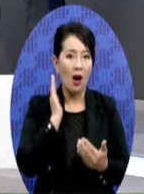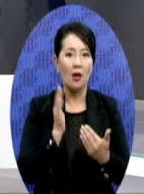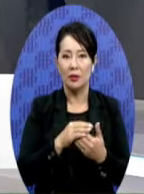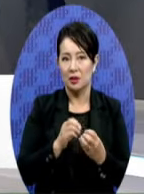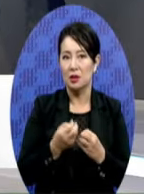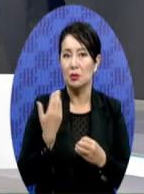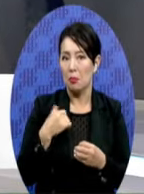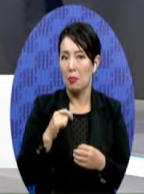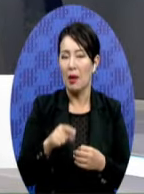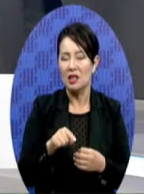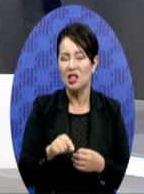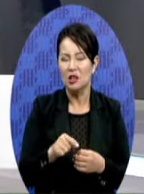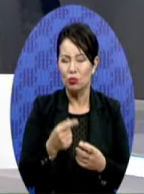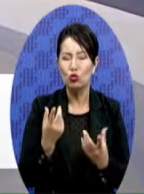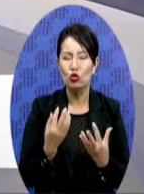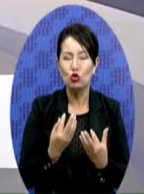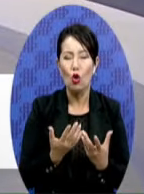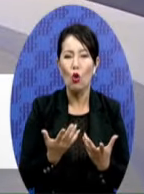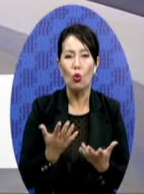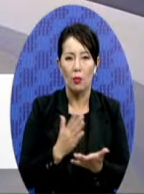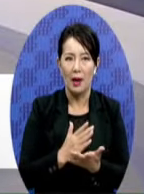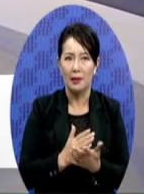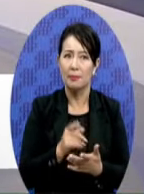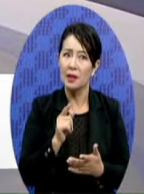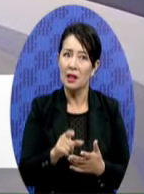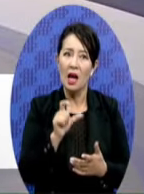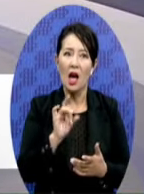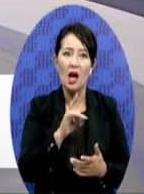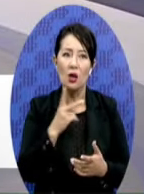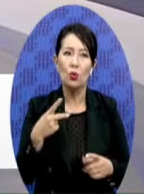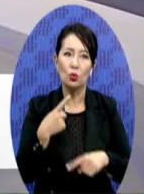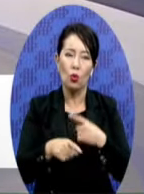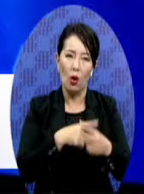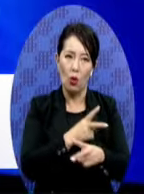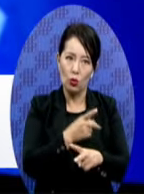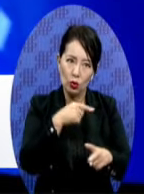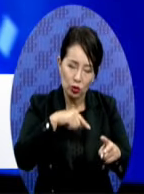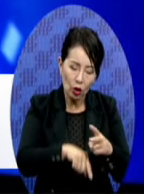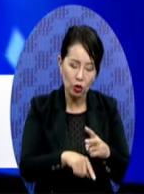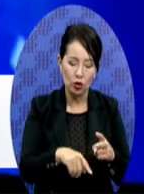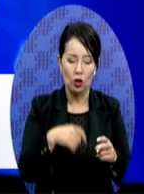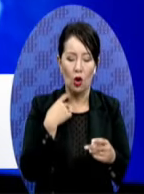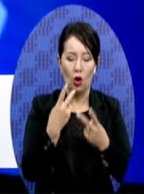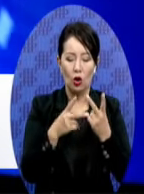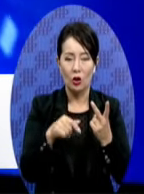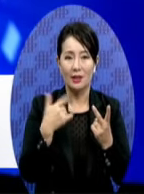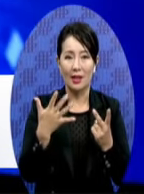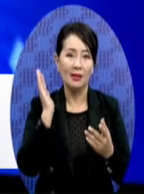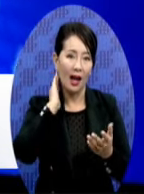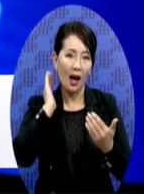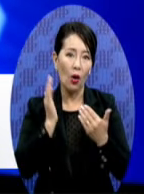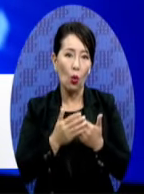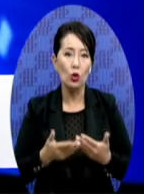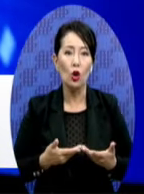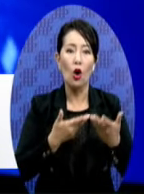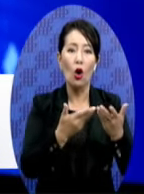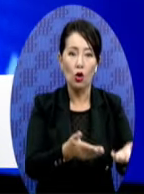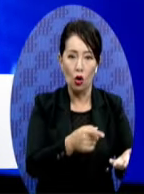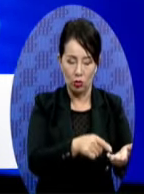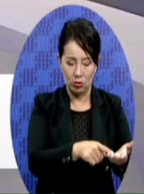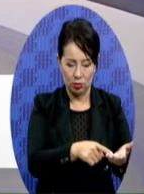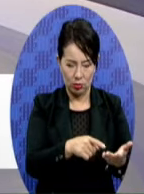юм тохиолдол бол цөөнгүү байдгаа. Тэгвэл одоо энэ эрүүгийн тухай хуулийн 22-ийн 5 дугаар зүйл буюу хахуул өгөх гэдэг ийм зүйл заалт байгаа.